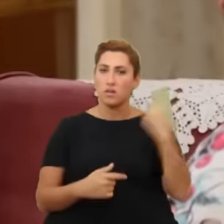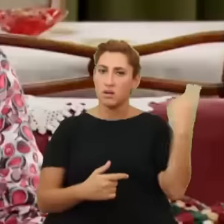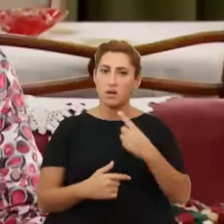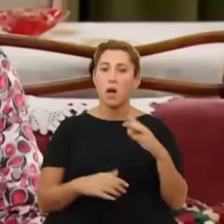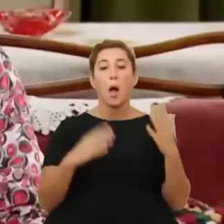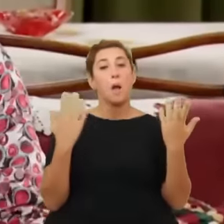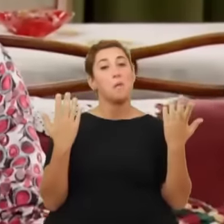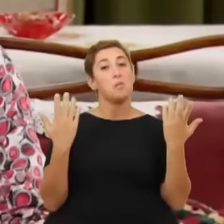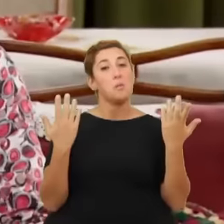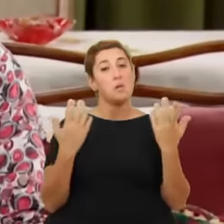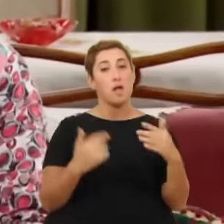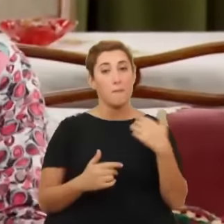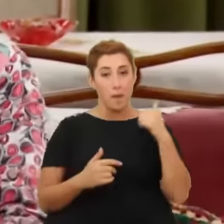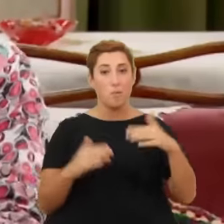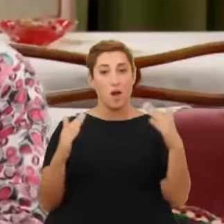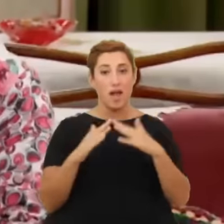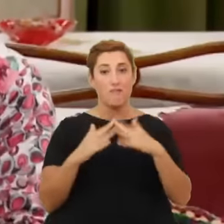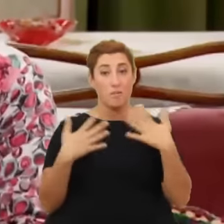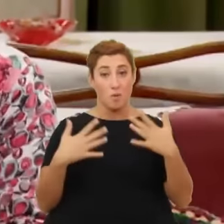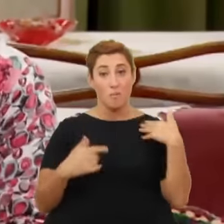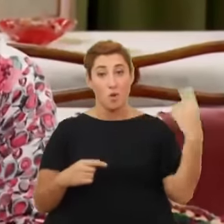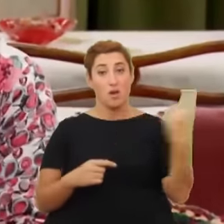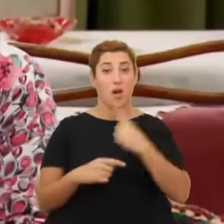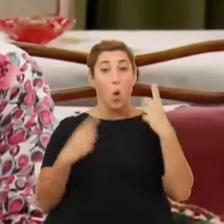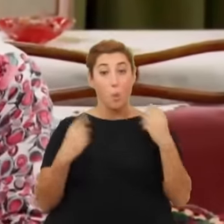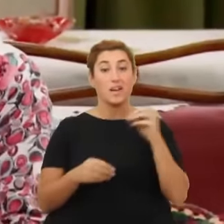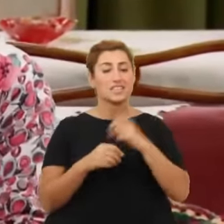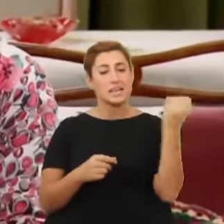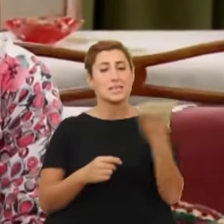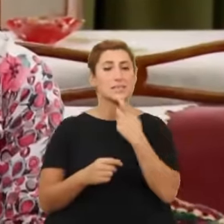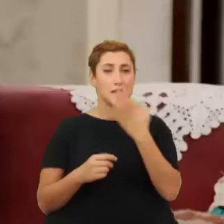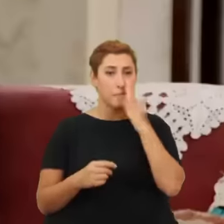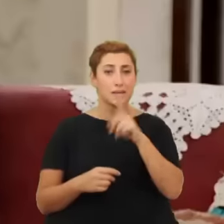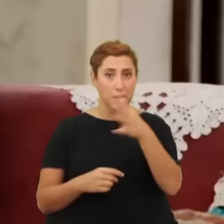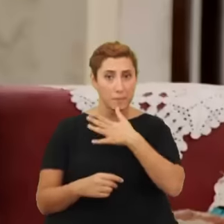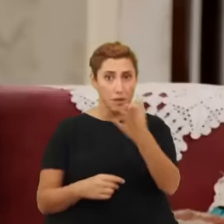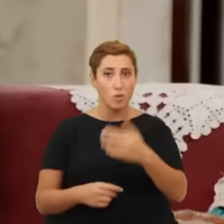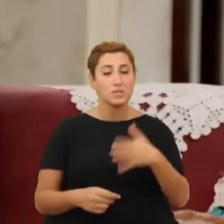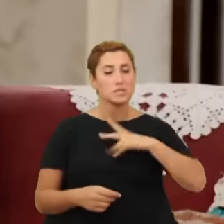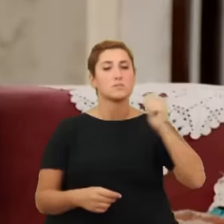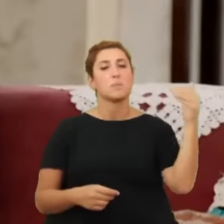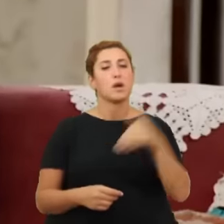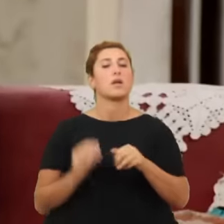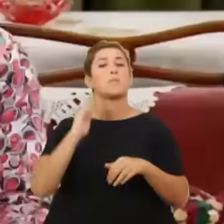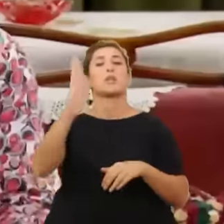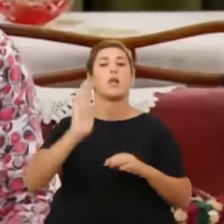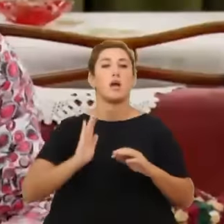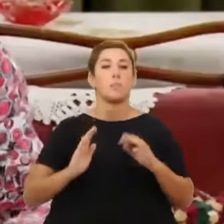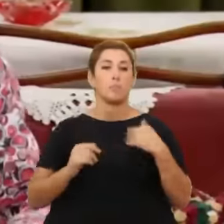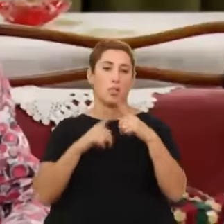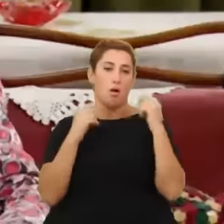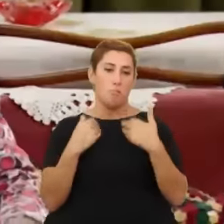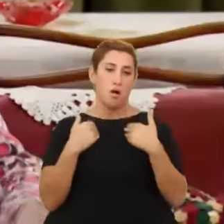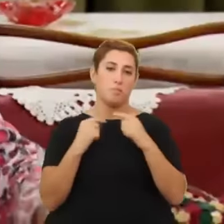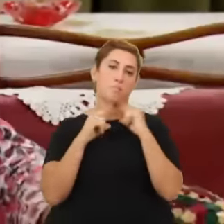geliyorsun? Allah Allah. Ben bu evi zırt pırt girip çıkabilmek için kaç yıl bekledim sen biliyor musun ya? İstediğim zaman gider gelirim abiciğim. Damadım